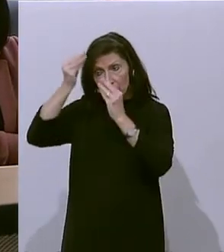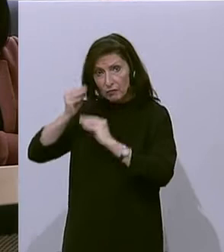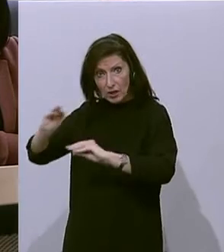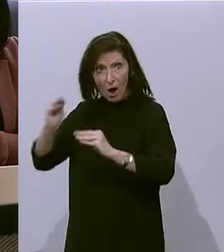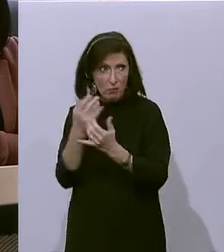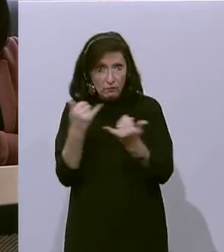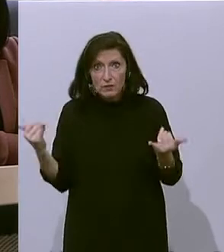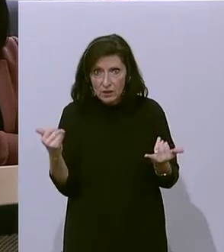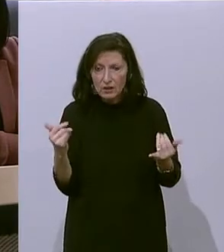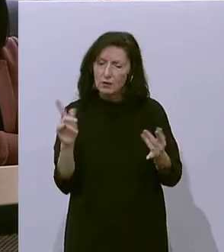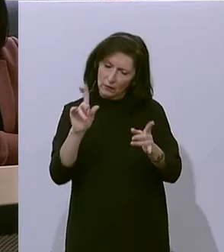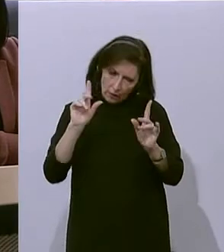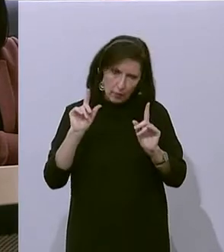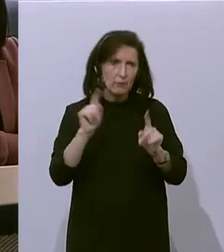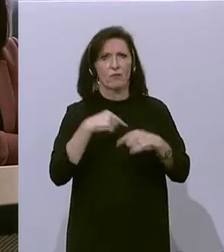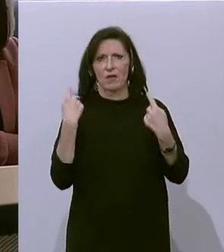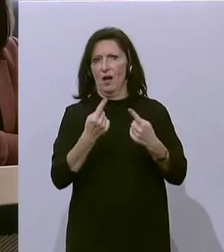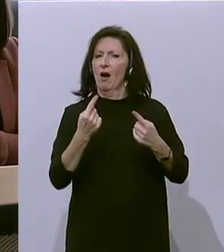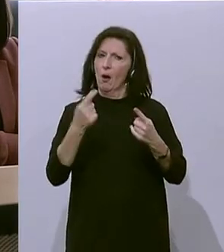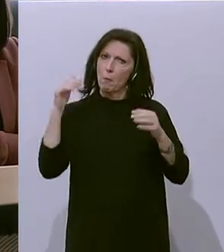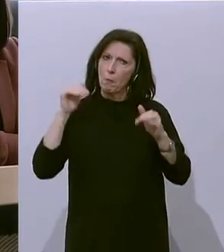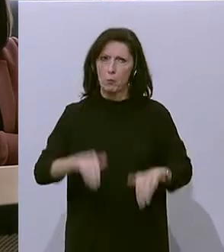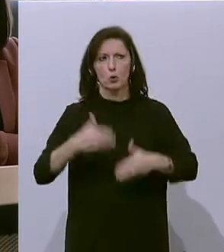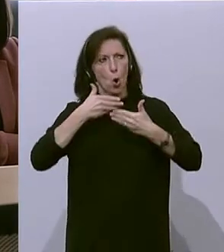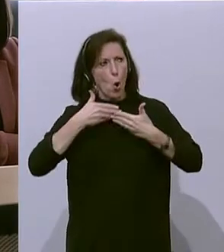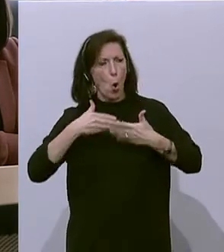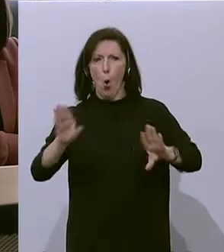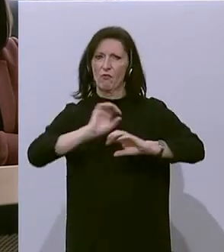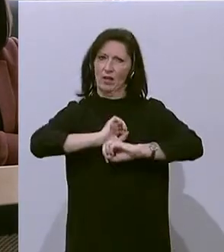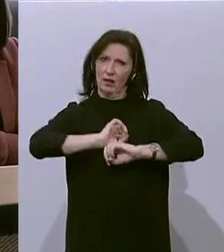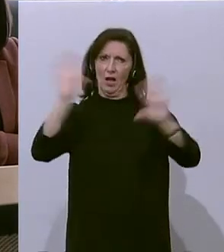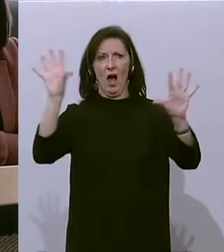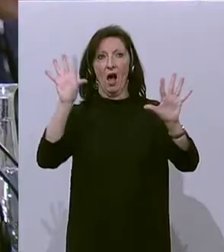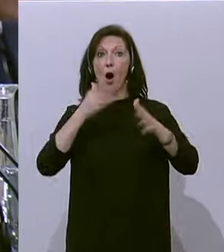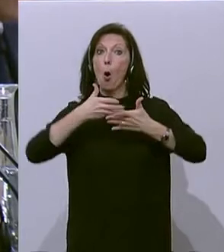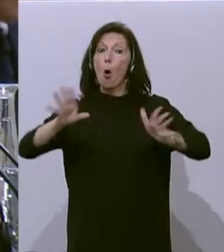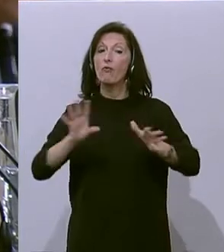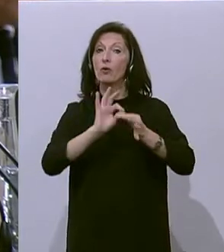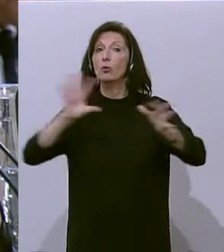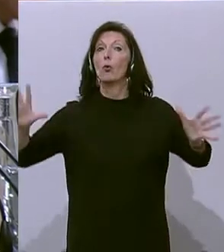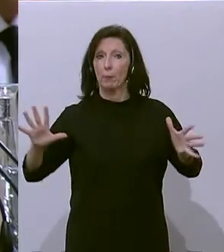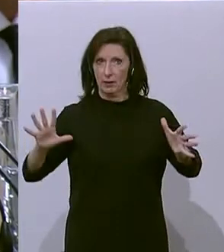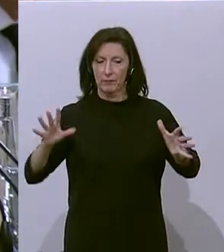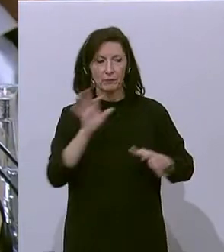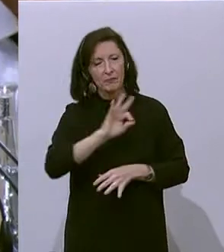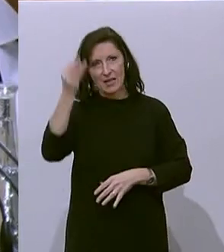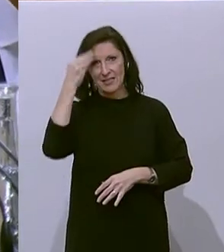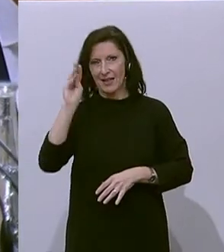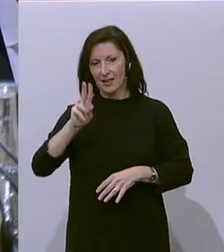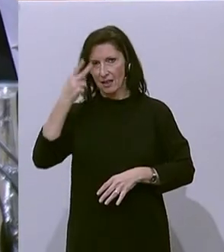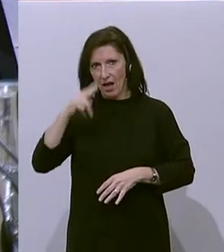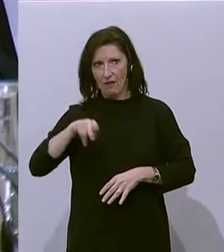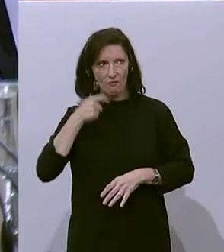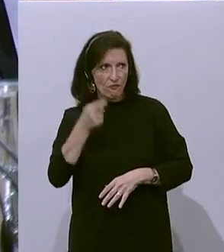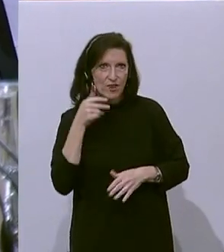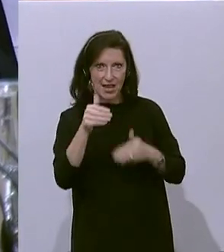herstellen, dass wir tabulos aufklären, und zwar offen und unabhängig. Und sehr geehrter Herr Finanzminister,